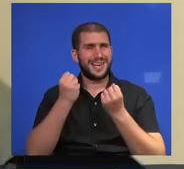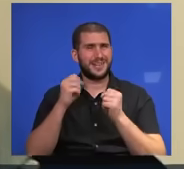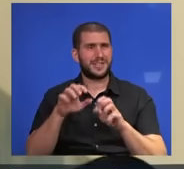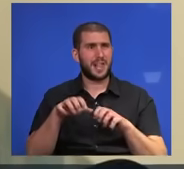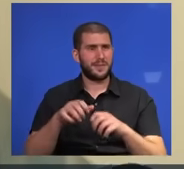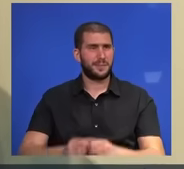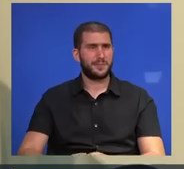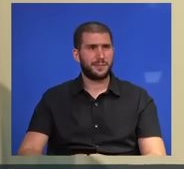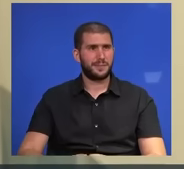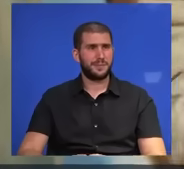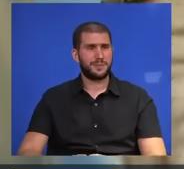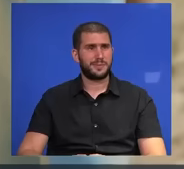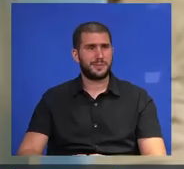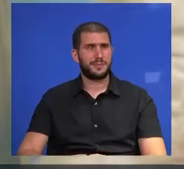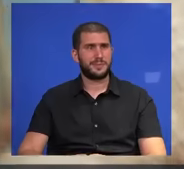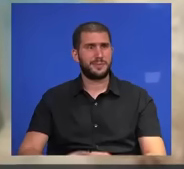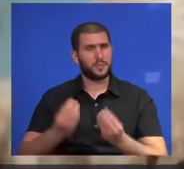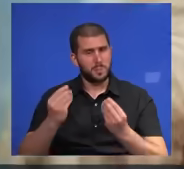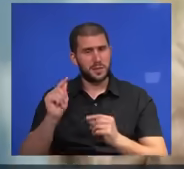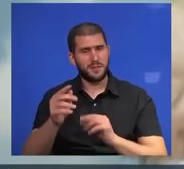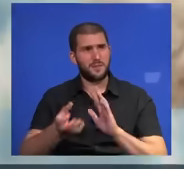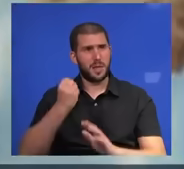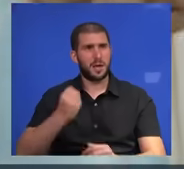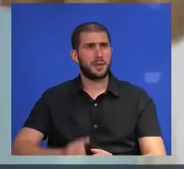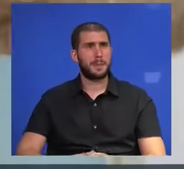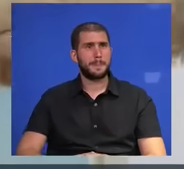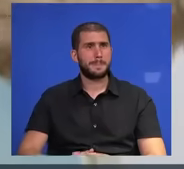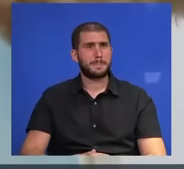שמחלץ כלבים, והם עוד מעט יבואו לקחת אותו.